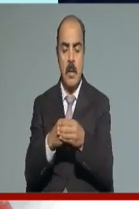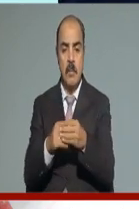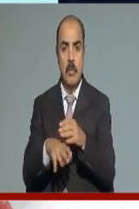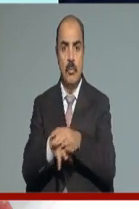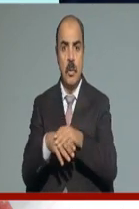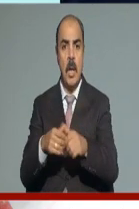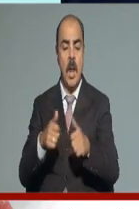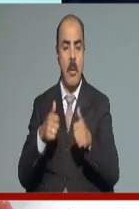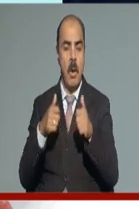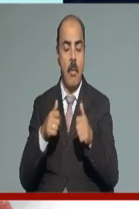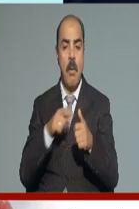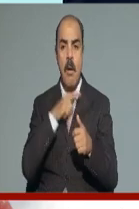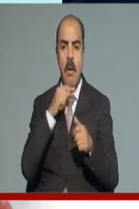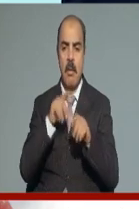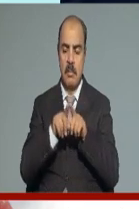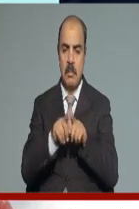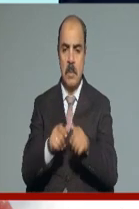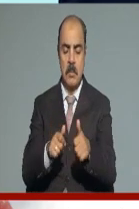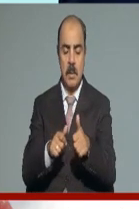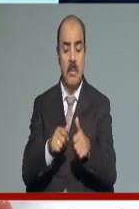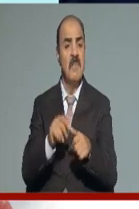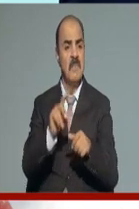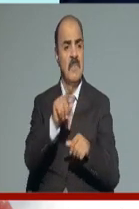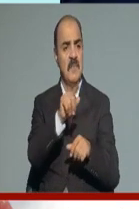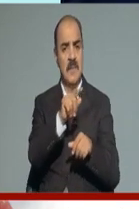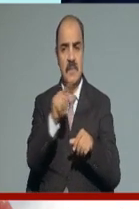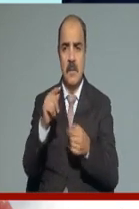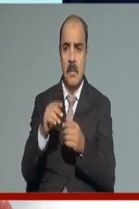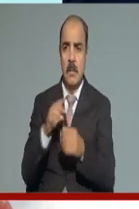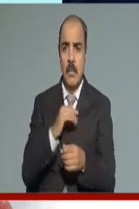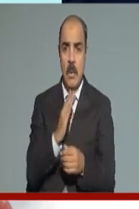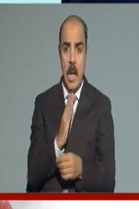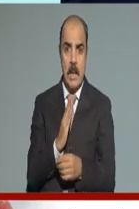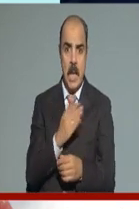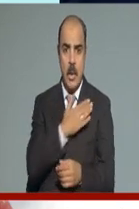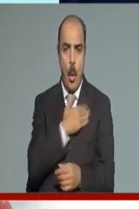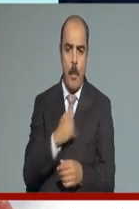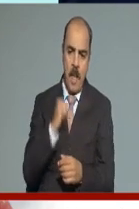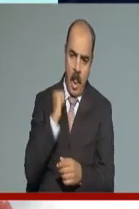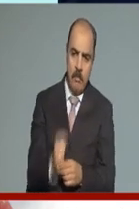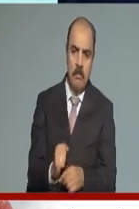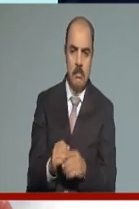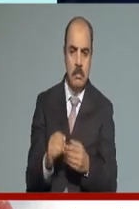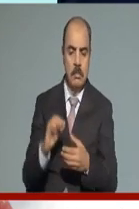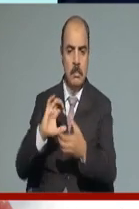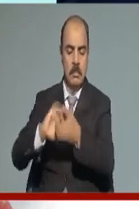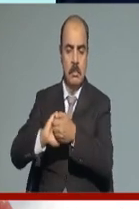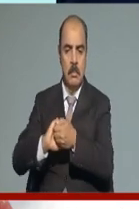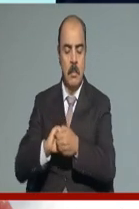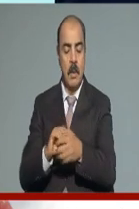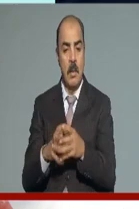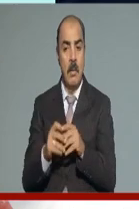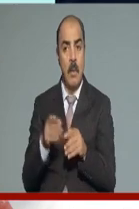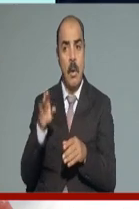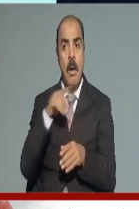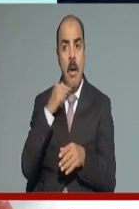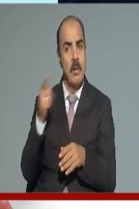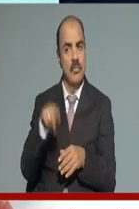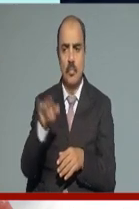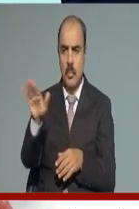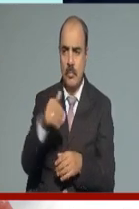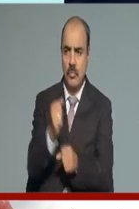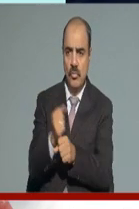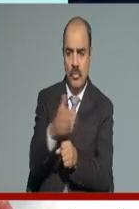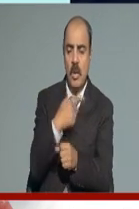اللي بيدرها القطاع الخاص وفي مشروعات اخرى بيخش بشكل تاسيس واستثمار مشترك مع الدوله او بيخش الدوله بتسهل له